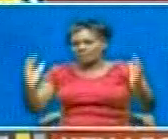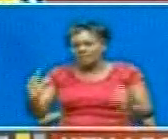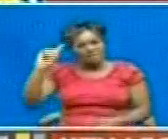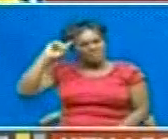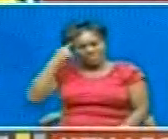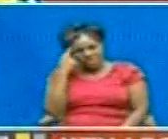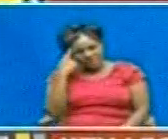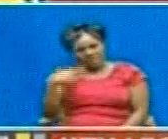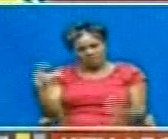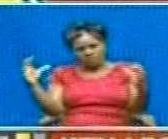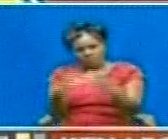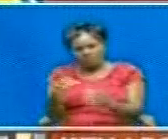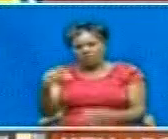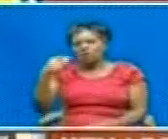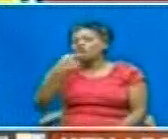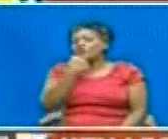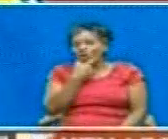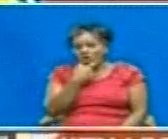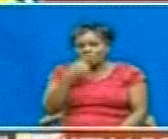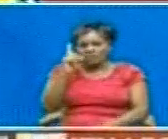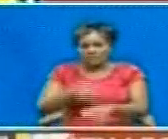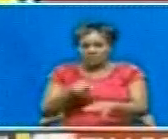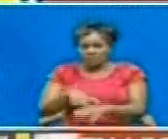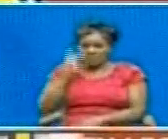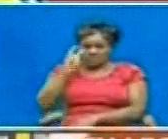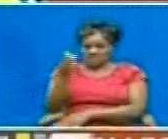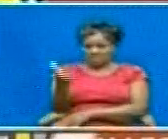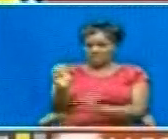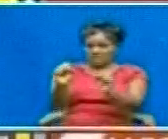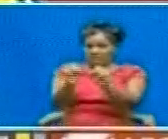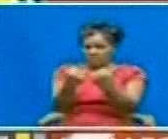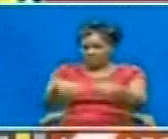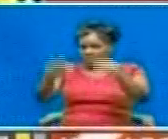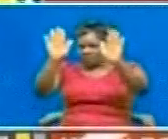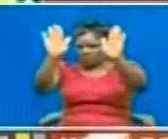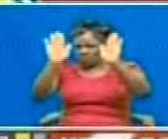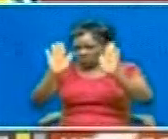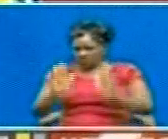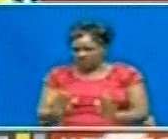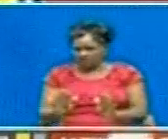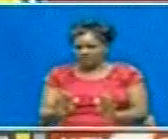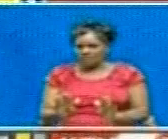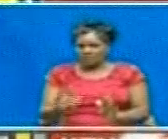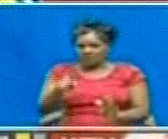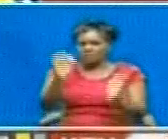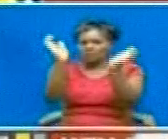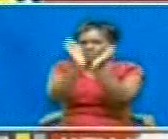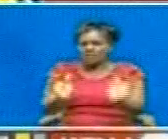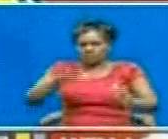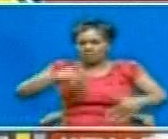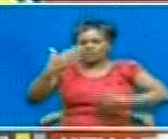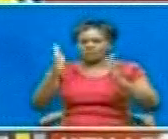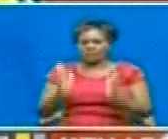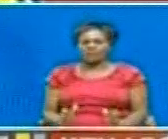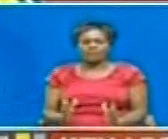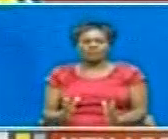nafikiria klabu kama ya Gor Mahia wakati wanaposhuhudia tukio kama hilo, ni muhimu wachukue hatua ya kumwadhibu yule mchezaji.